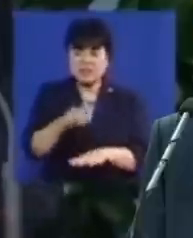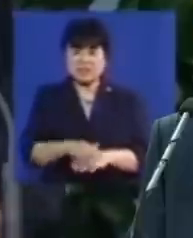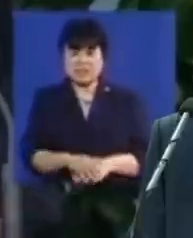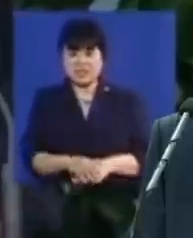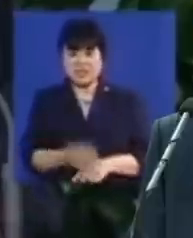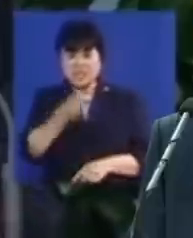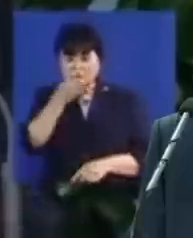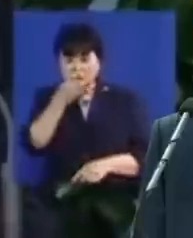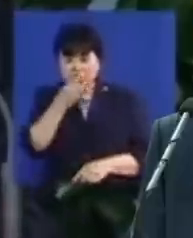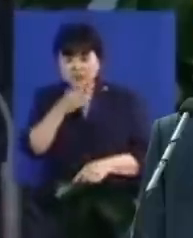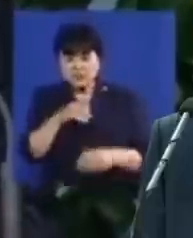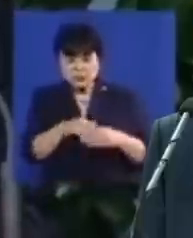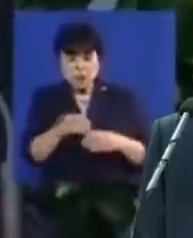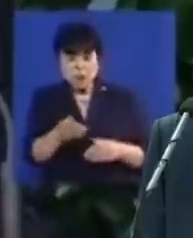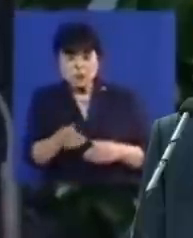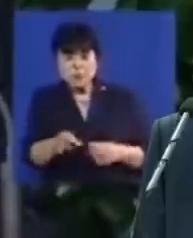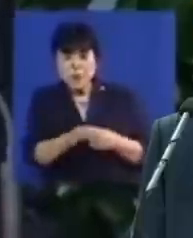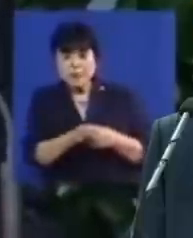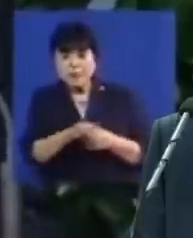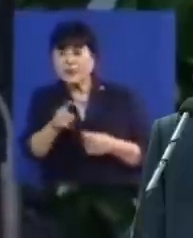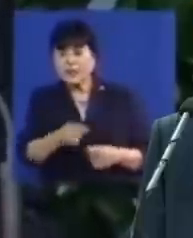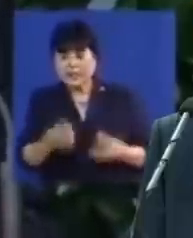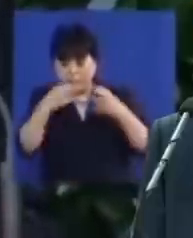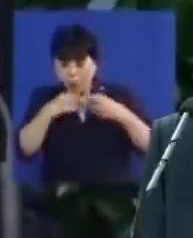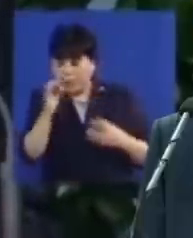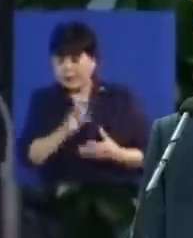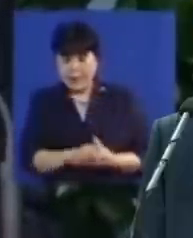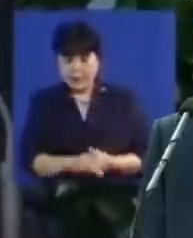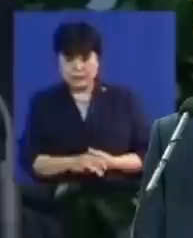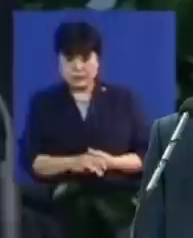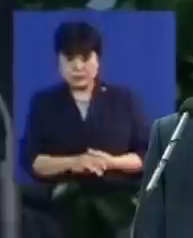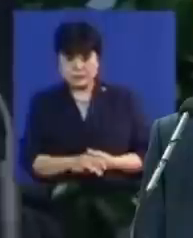곡식 씨앗조차 없으면 어떻게 한단 말이야.